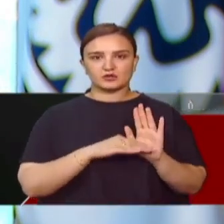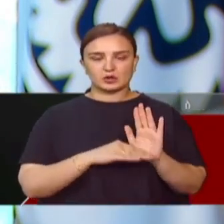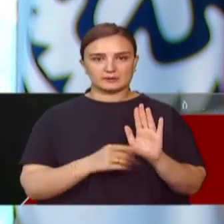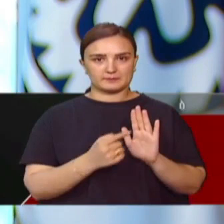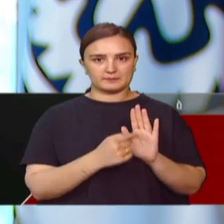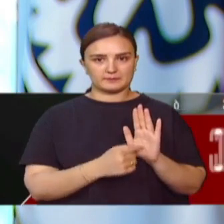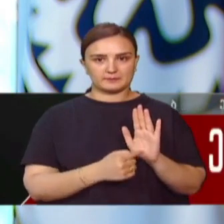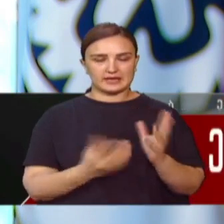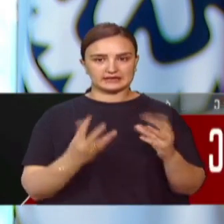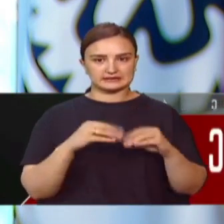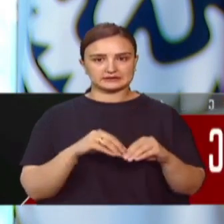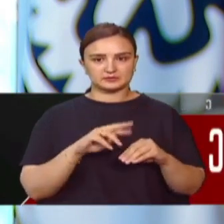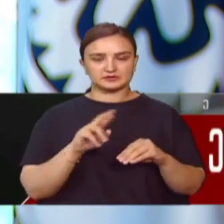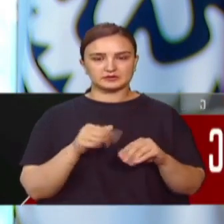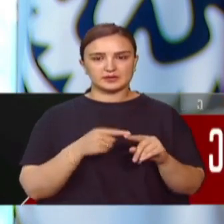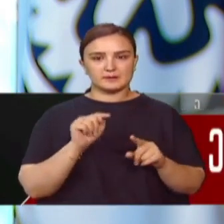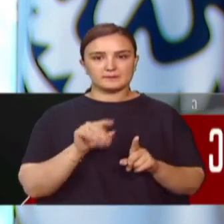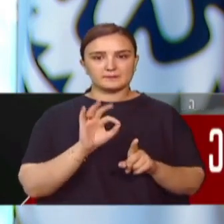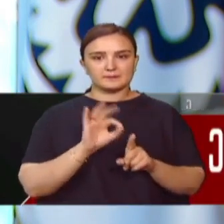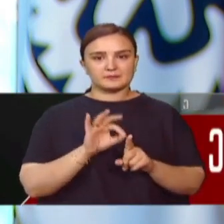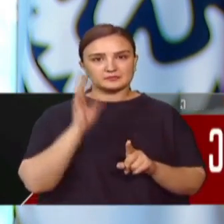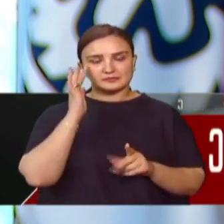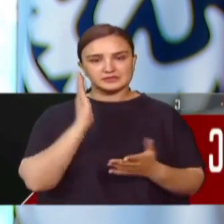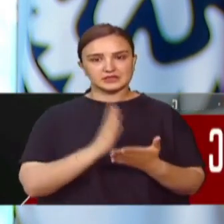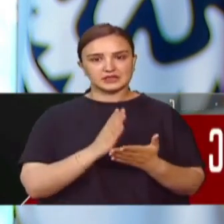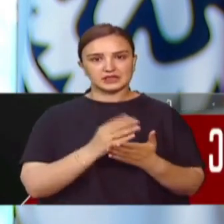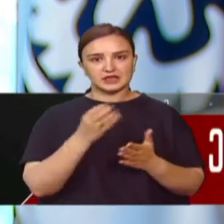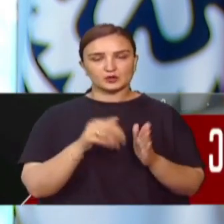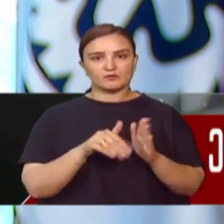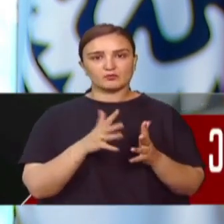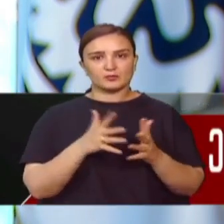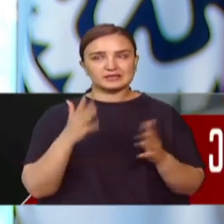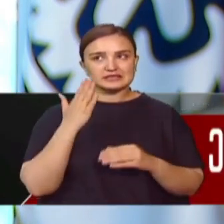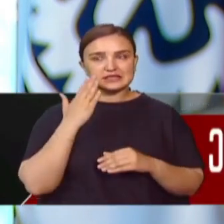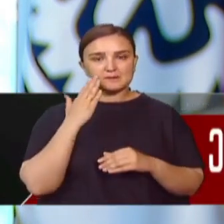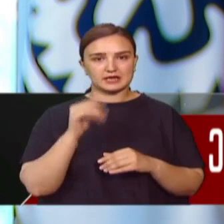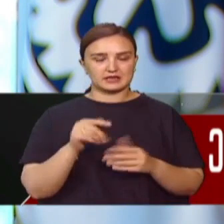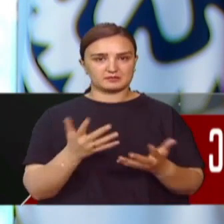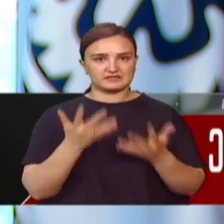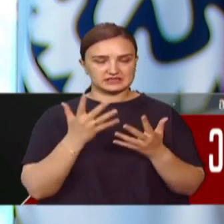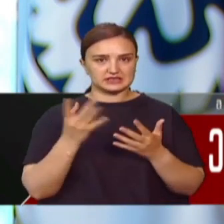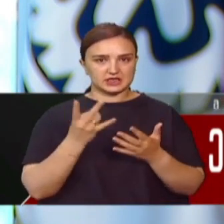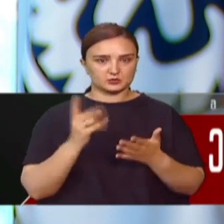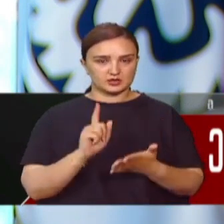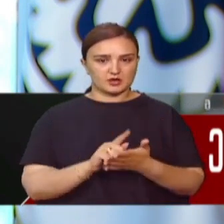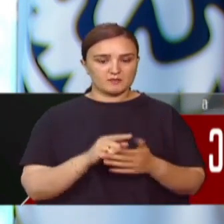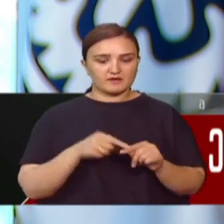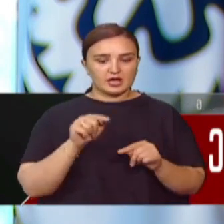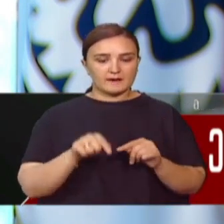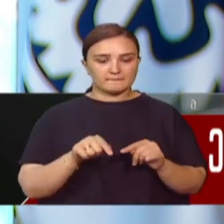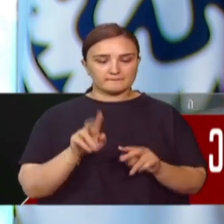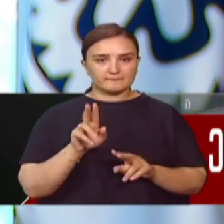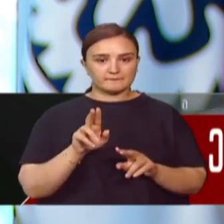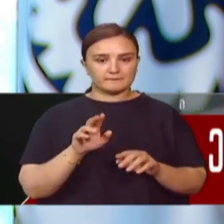მითითებას და მიზანი არის კიდევ უფრო მეტი სამართლებრივი სიცხადის შემოტანა. ამდენად ამ